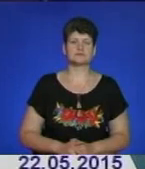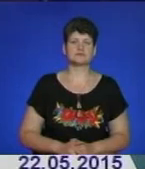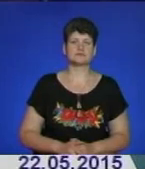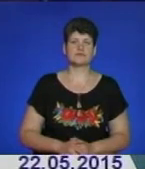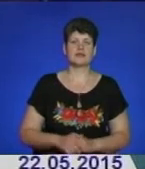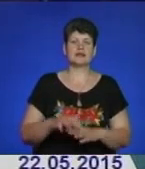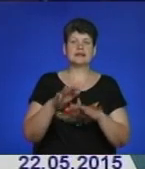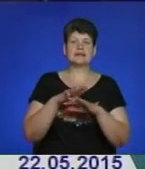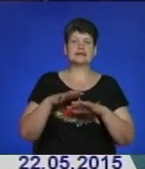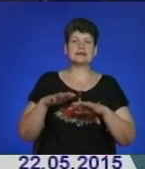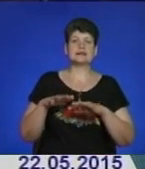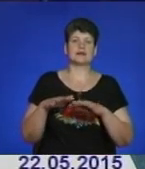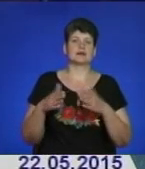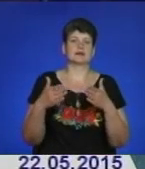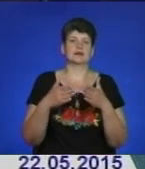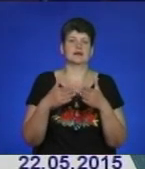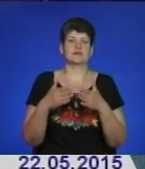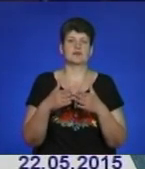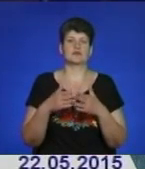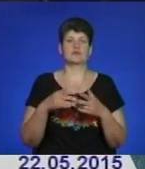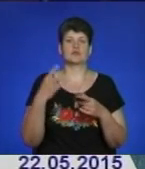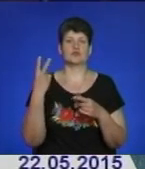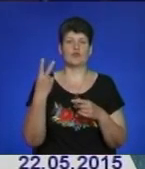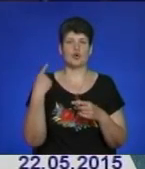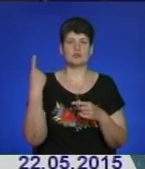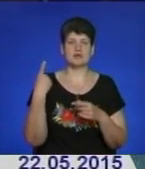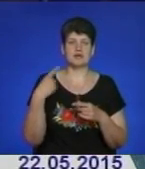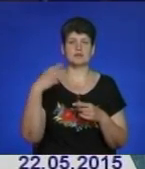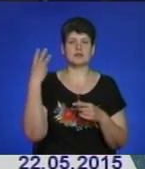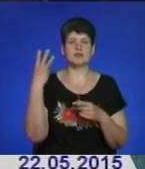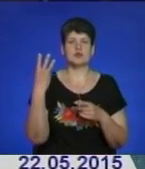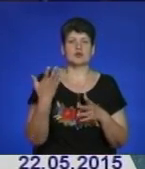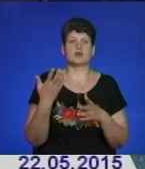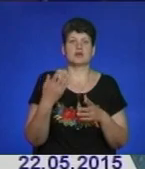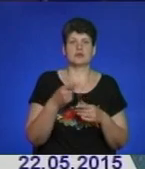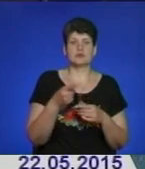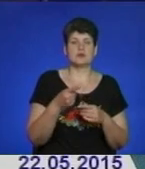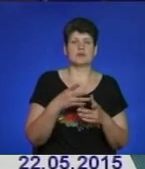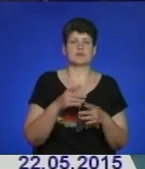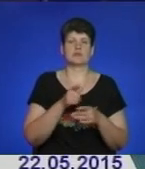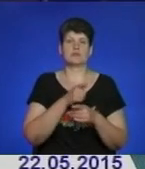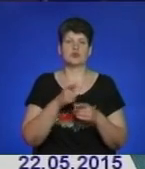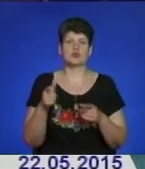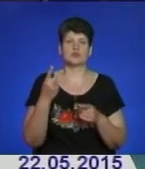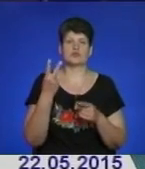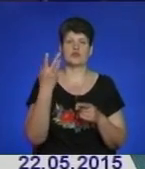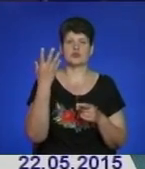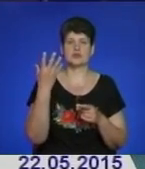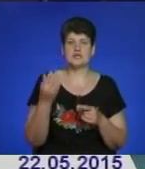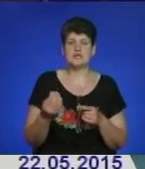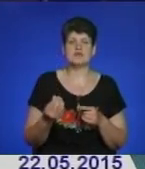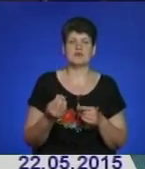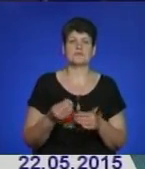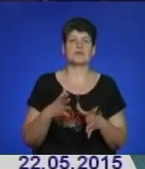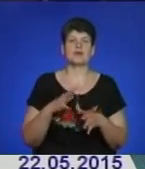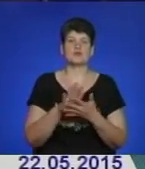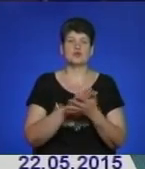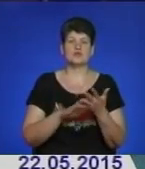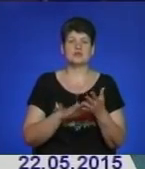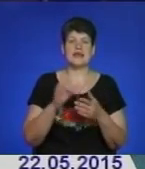На теренах двох областей – Хмельницької та Тернопільської – протягом кількох днів тривала всеукраїнська конференція за участю біологів, екологів та